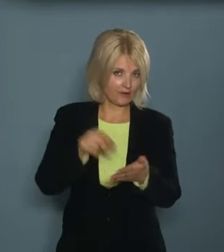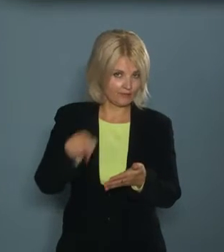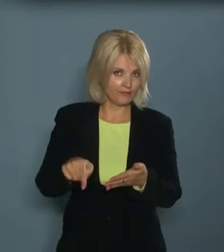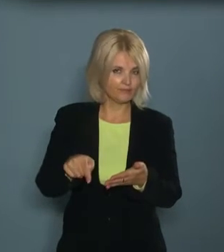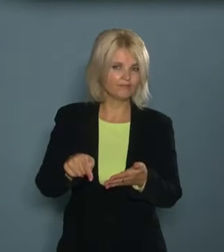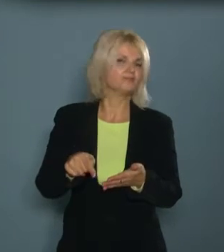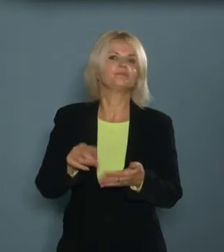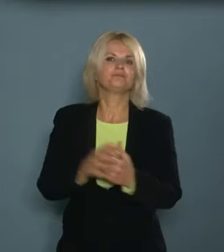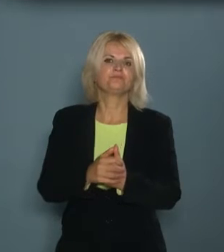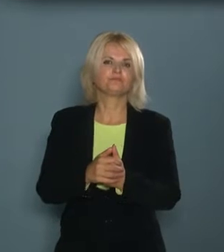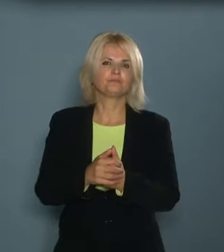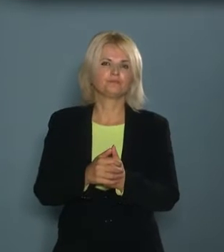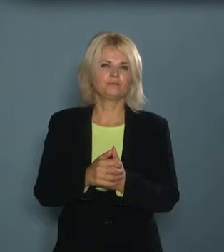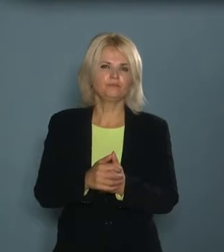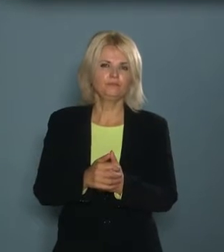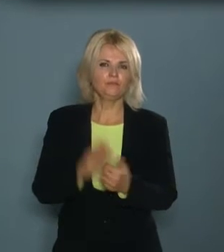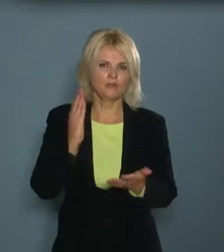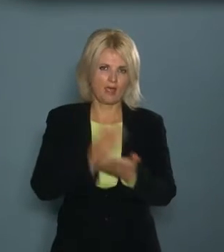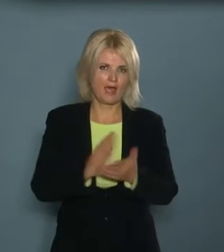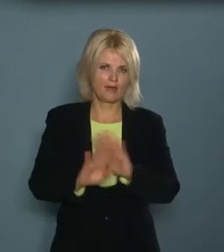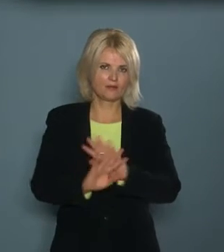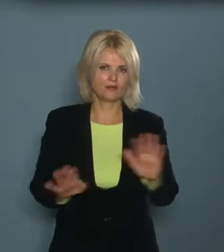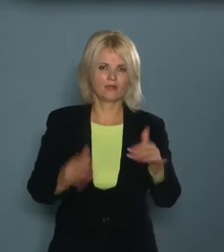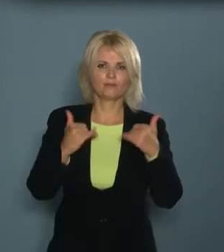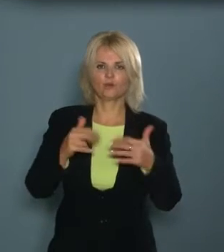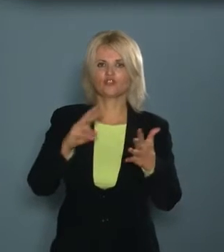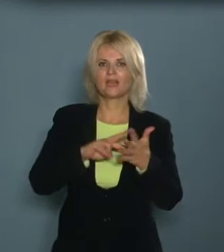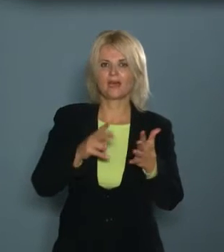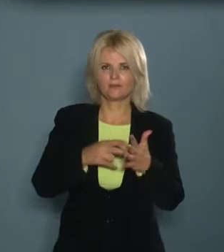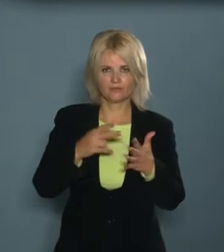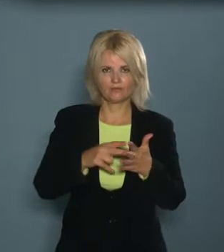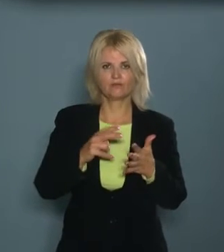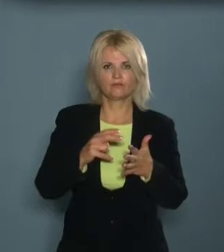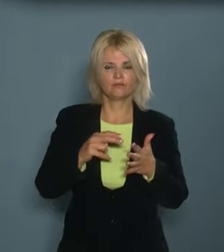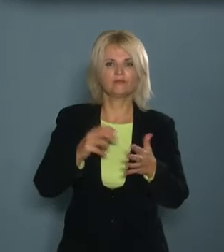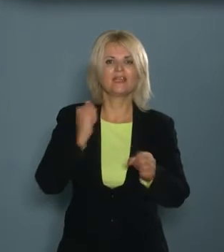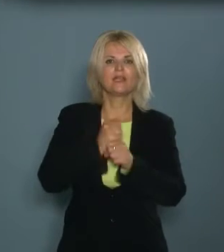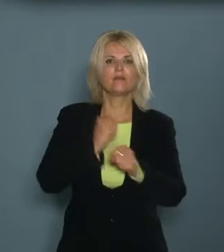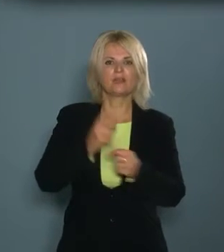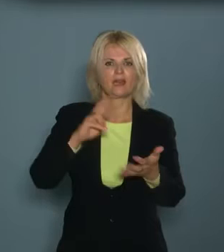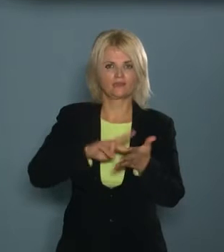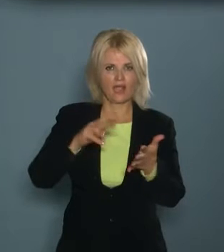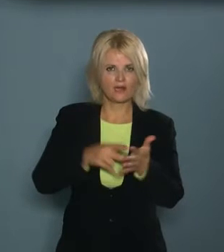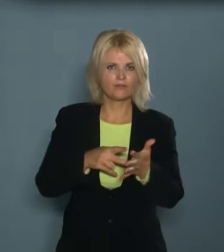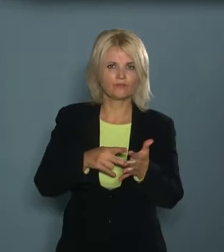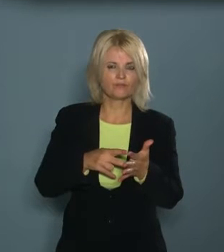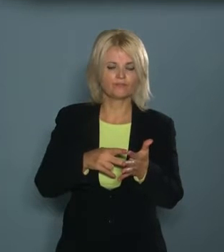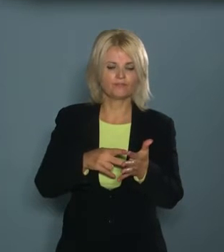gyakorlatilag a koncepciója elkészült, most a tervei készülnek, a kiviteli tervek